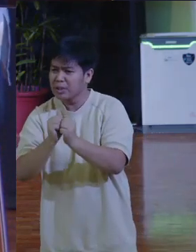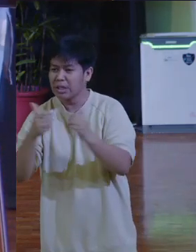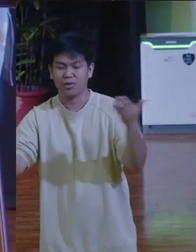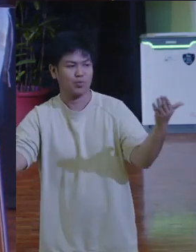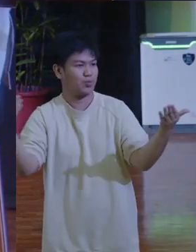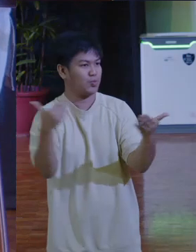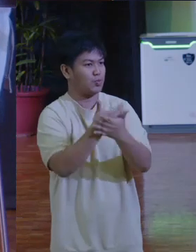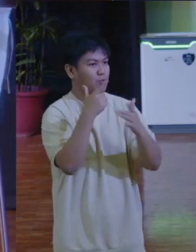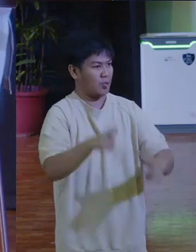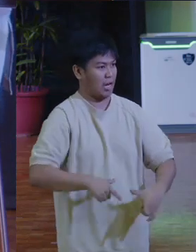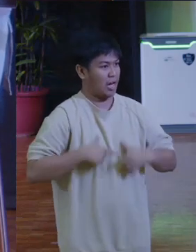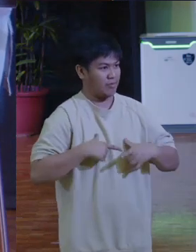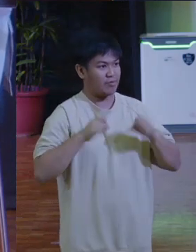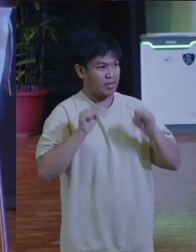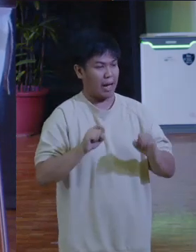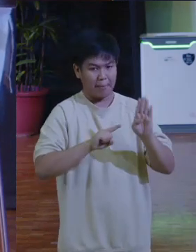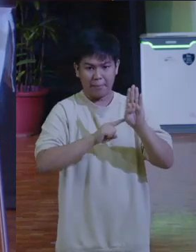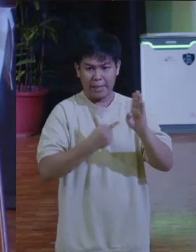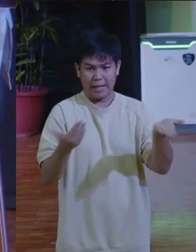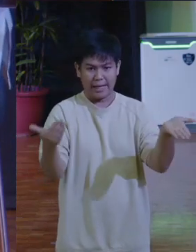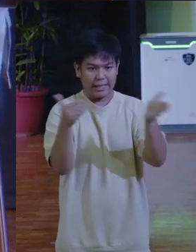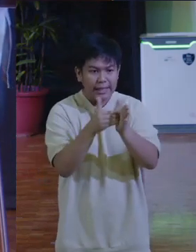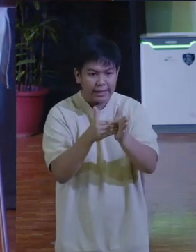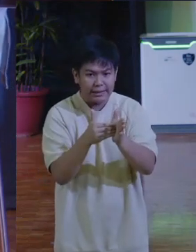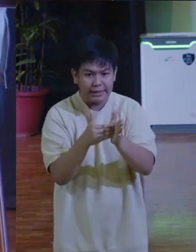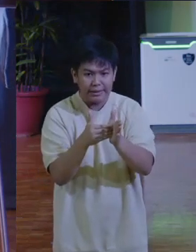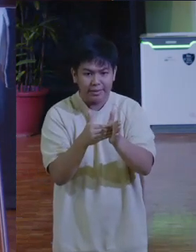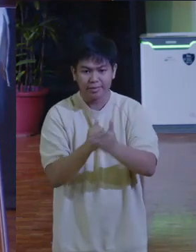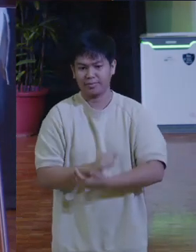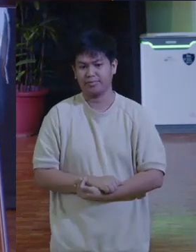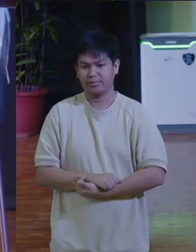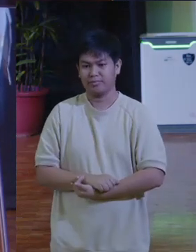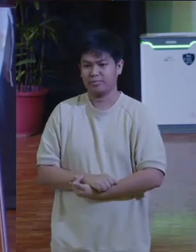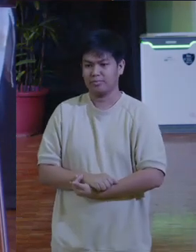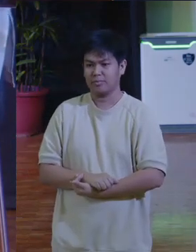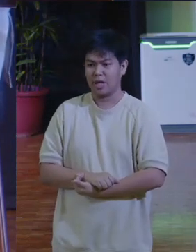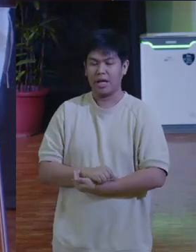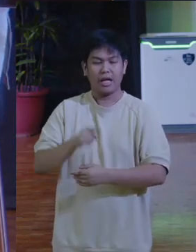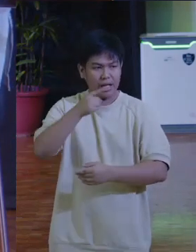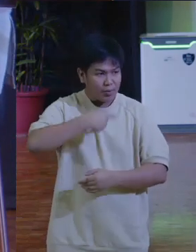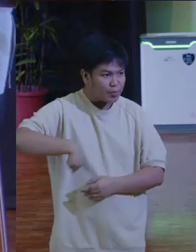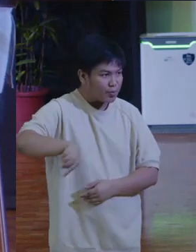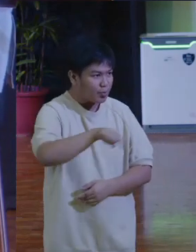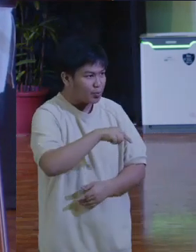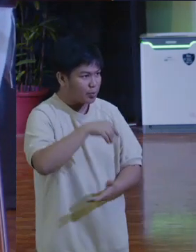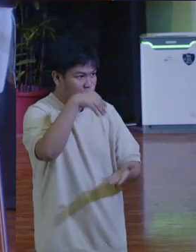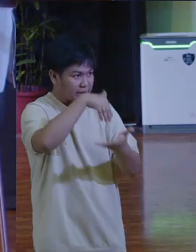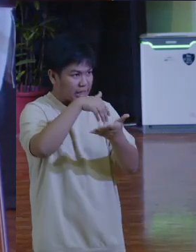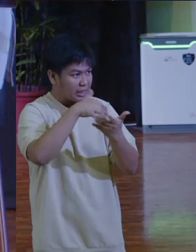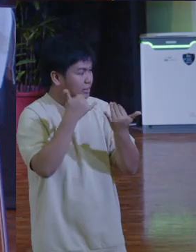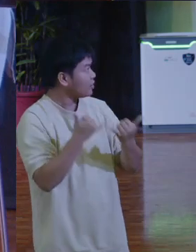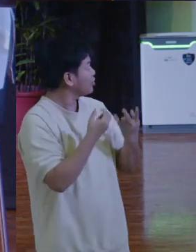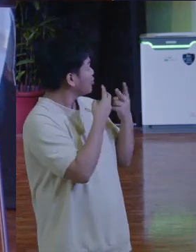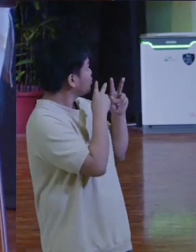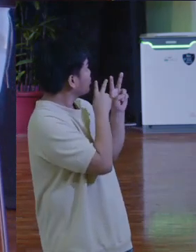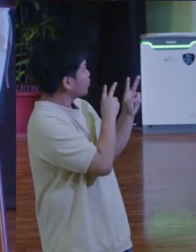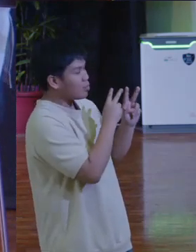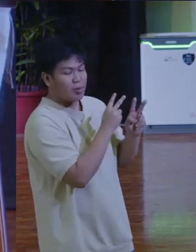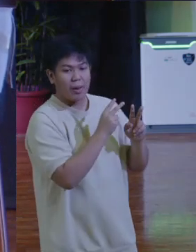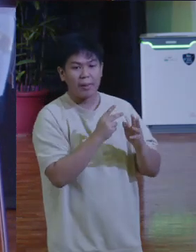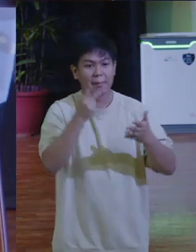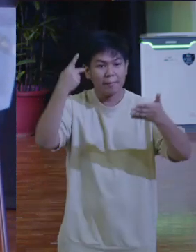May bagong pag-asa. Lalo na po sa pag-aaralan nating propesiya